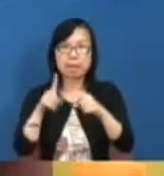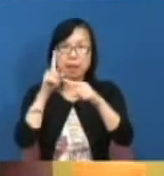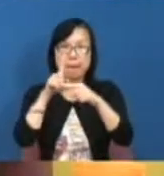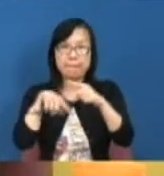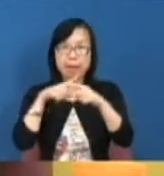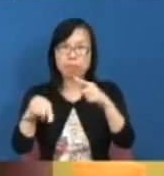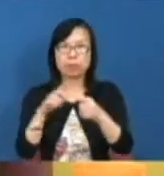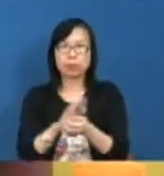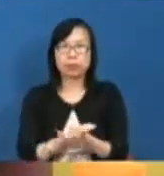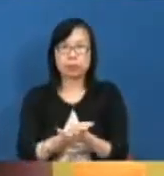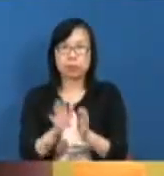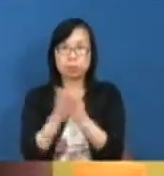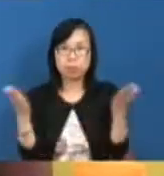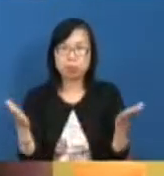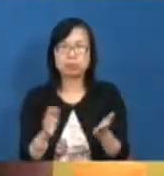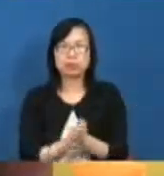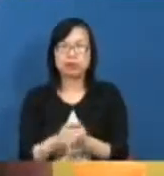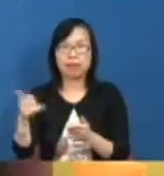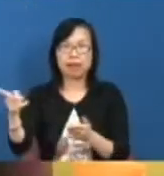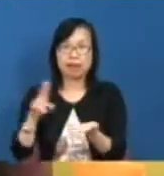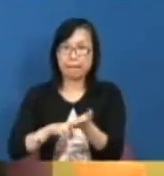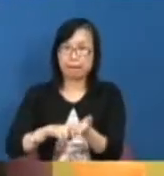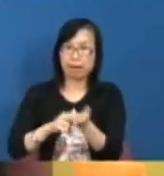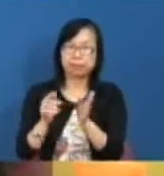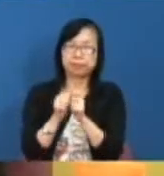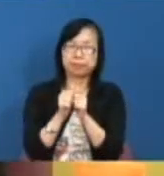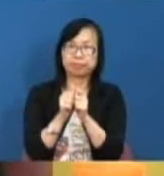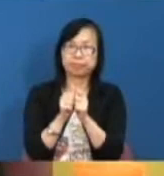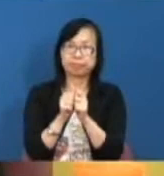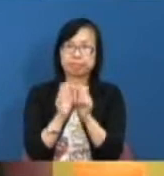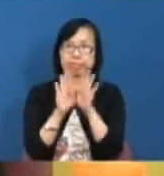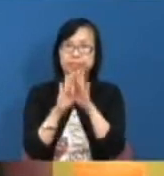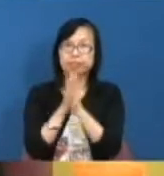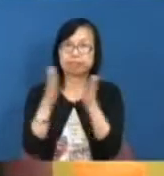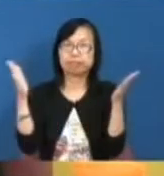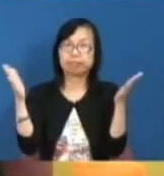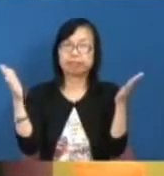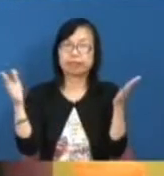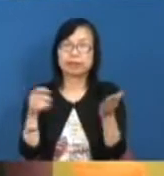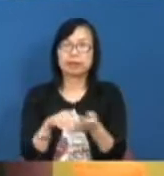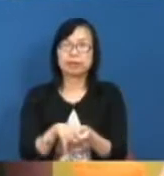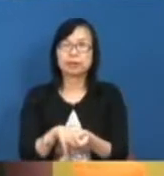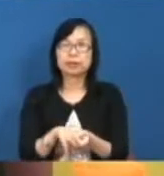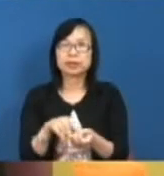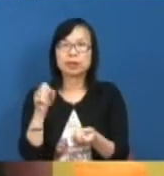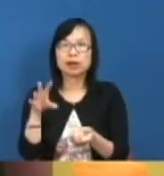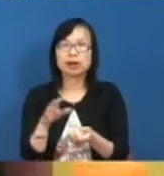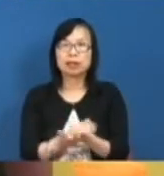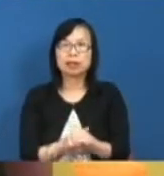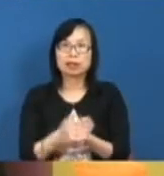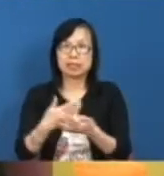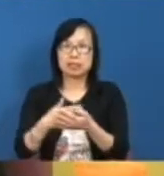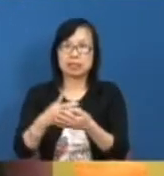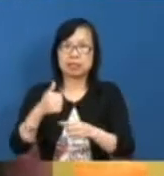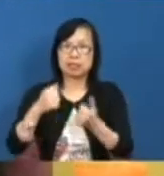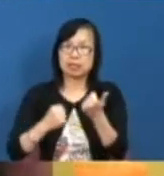俾個折頭佢啦？咁就仲有一版咧，就係咁嘅樣嘅。 嗯， 就係叫做致全港市民